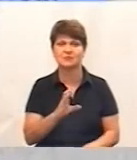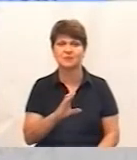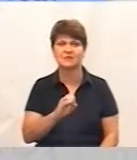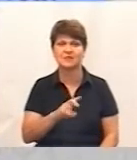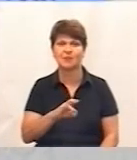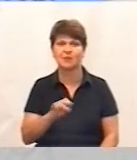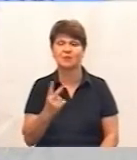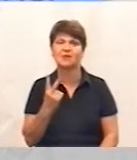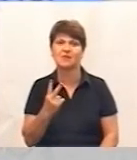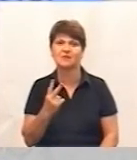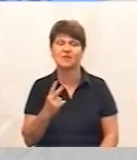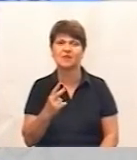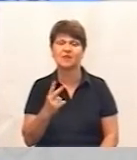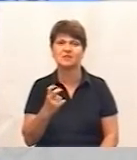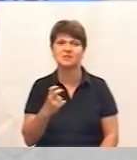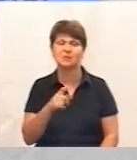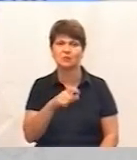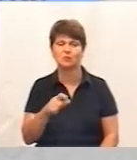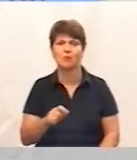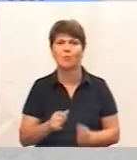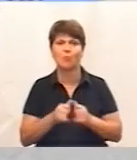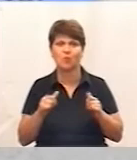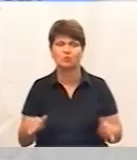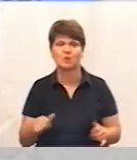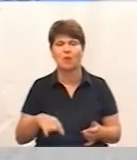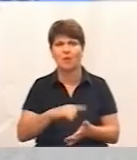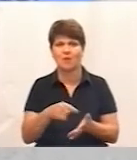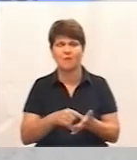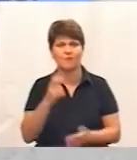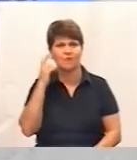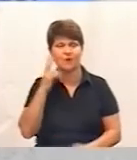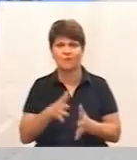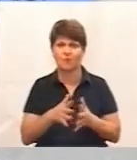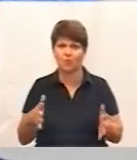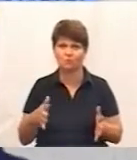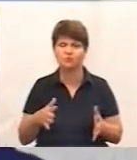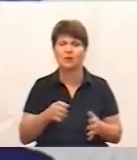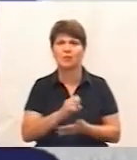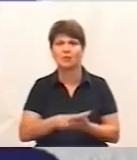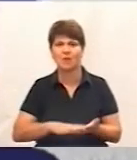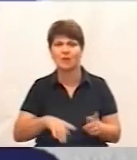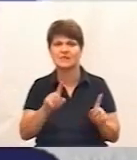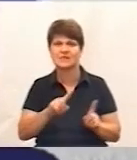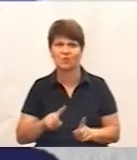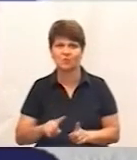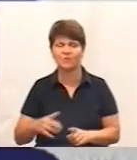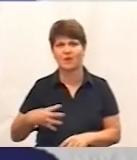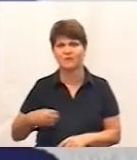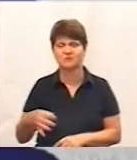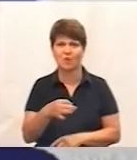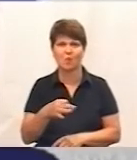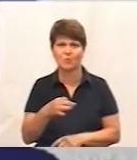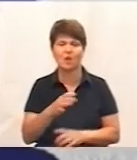більше. Найбільше нових випадків виявили в Києві. Далі йдуть Закарпатська і Львівська області. Жодного нового інфікованого не було